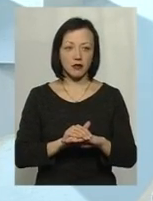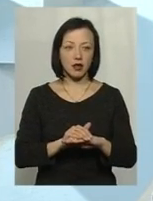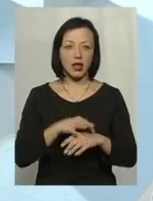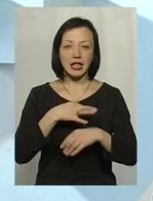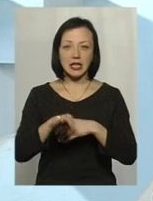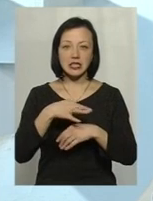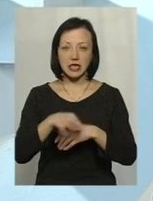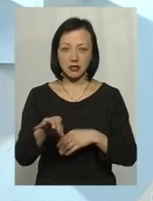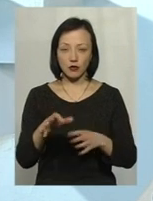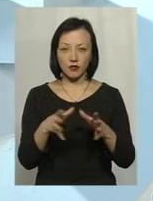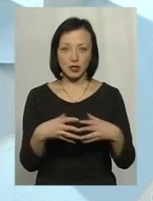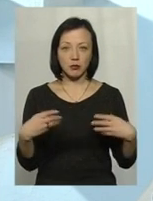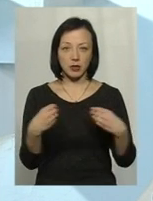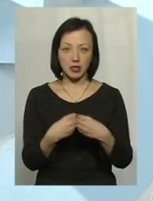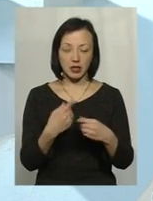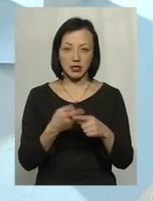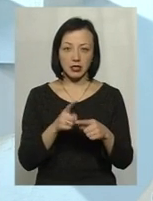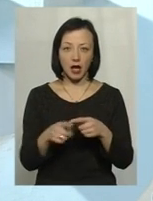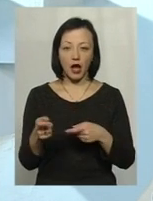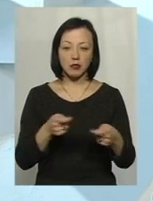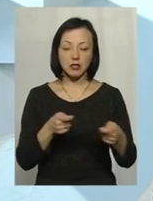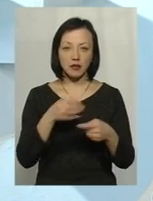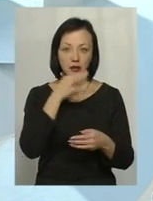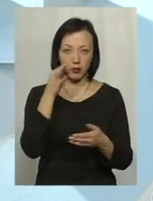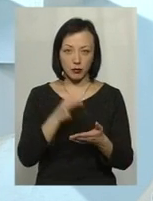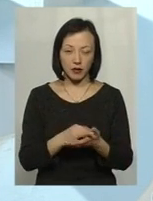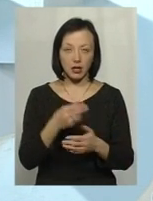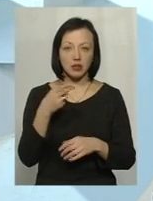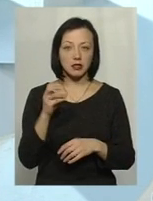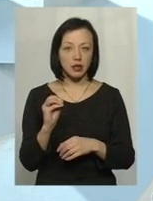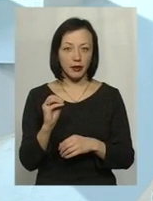насильство в сім'ї, тобто це адміністративна відповідальність, де